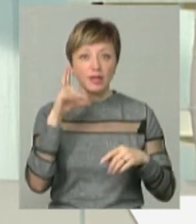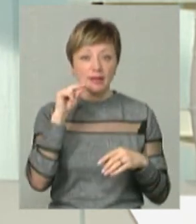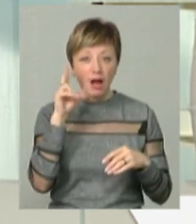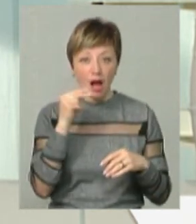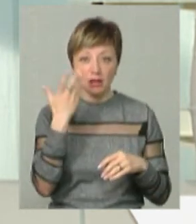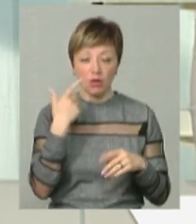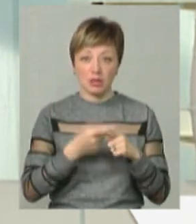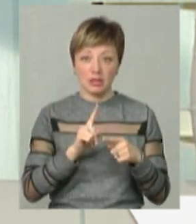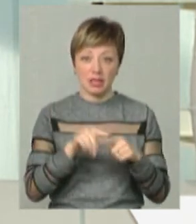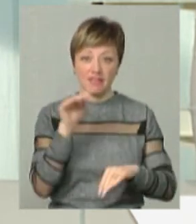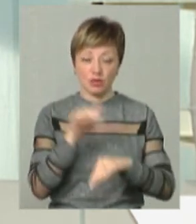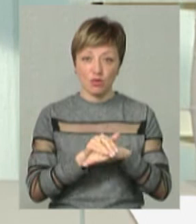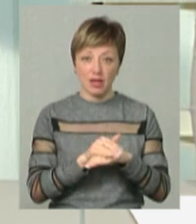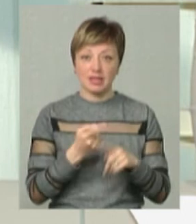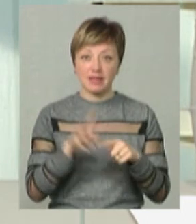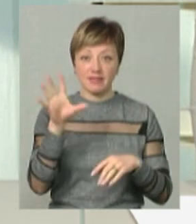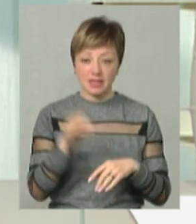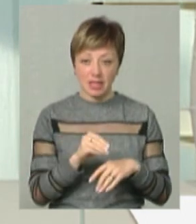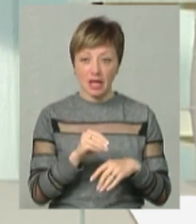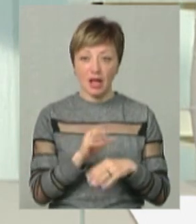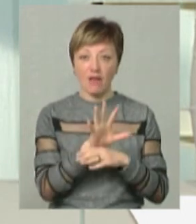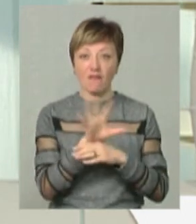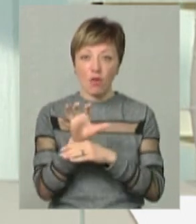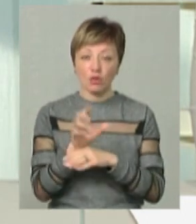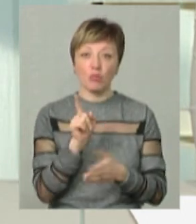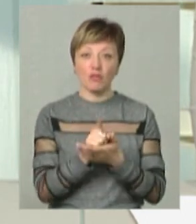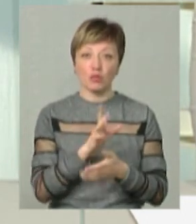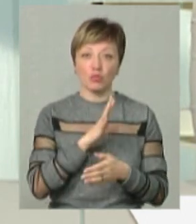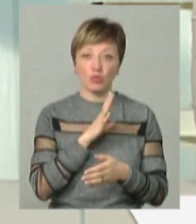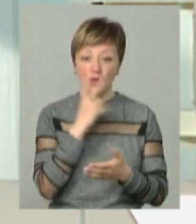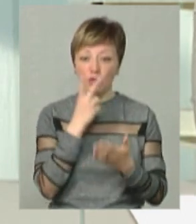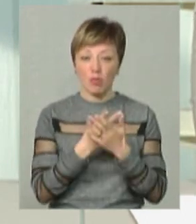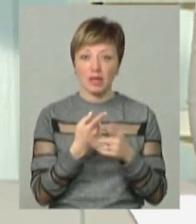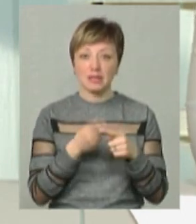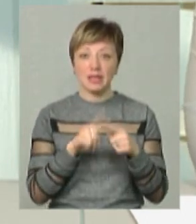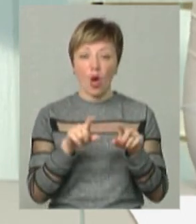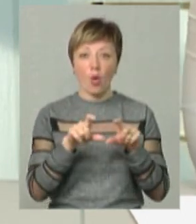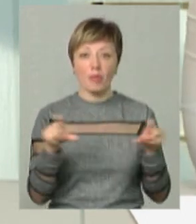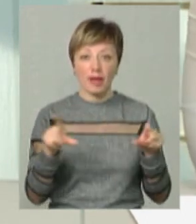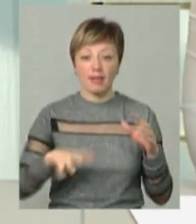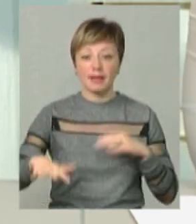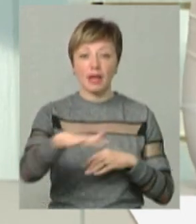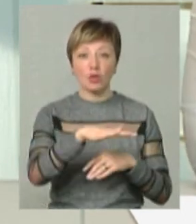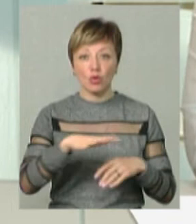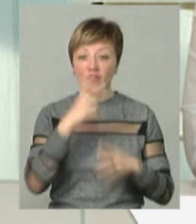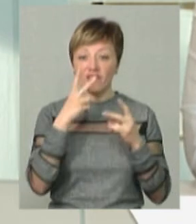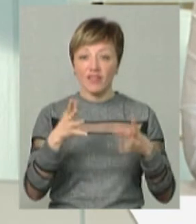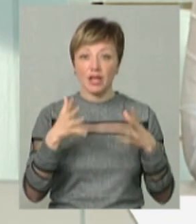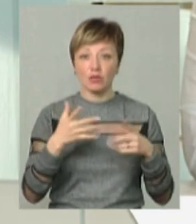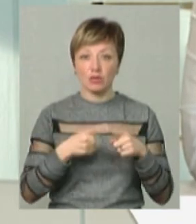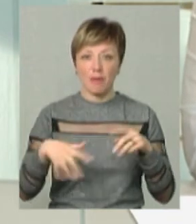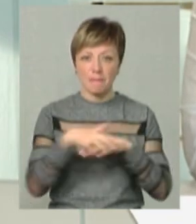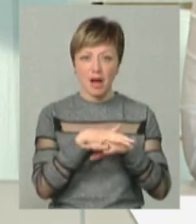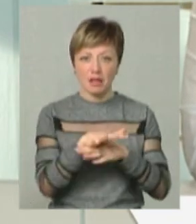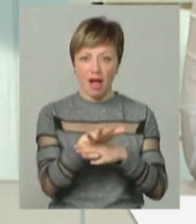коли це зафіксувати це все, і на фотознімку повинно бути відображено цей об'єкт на території, щоб було видно, що це була